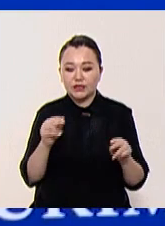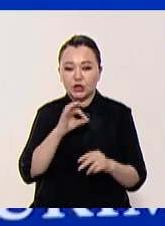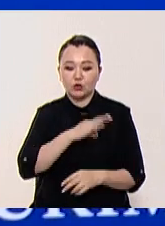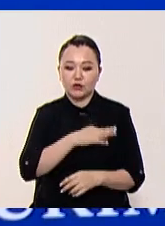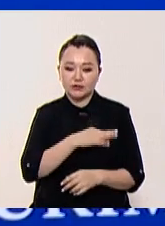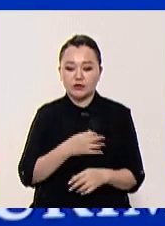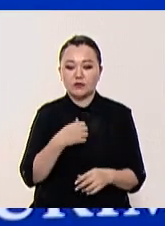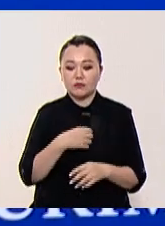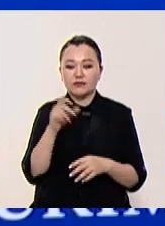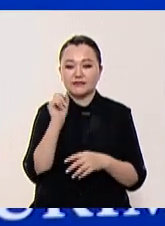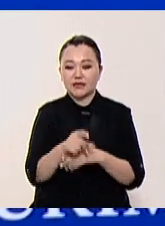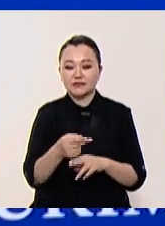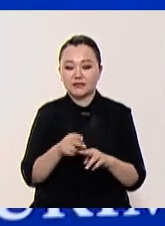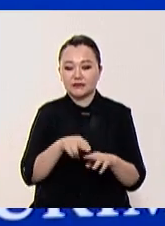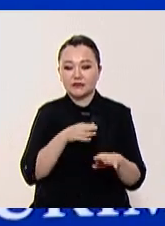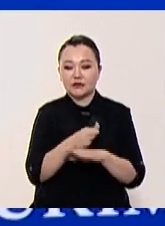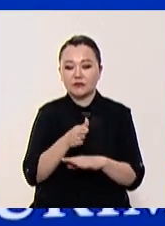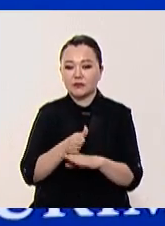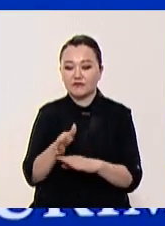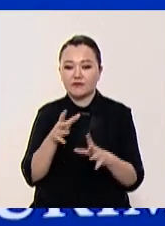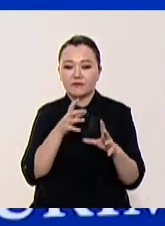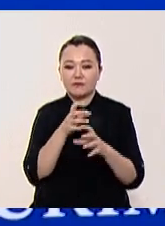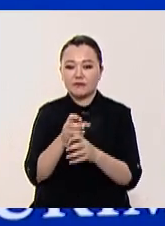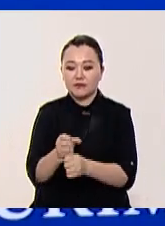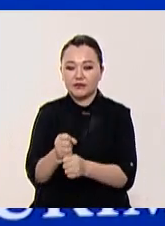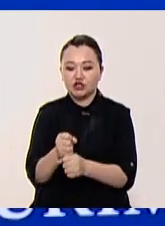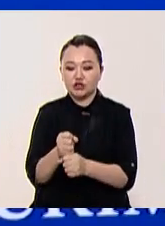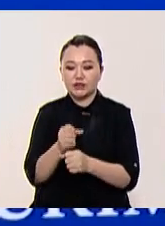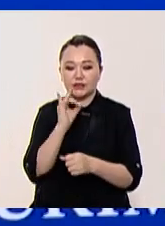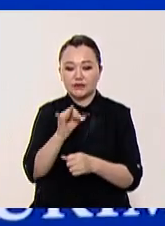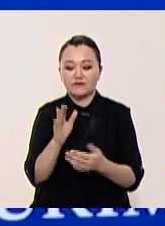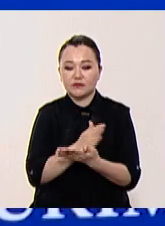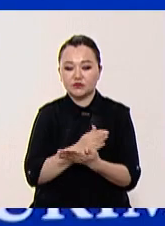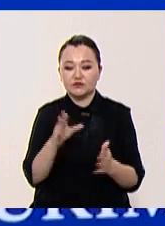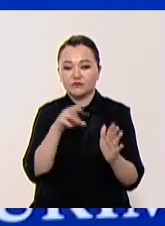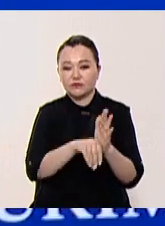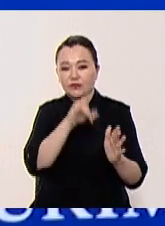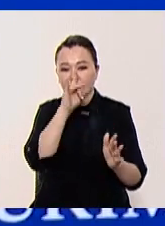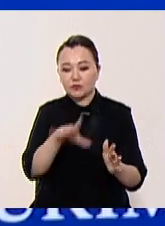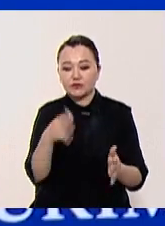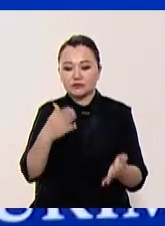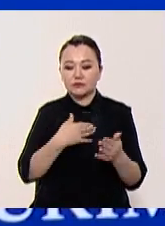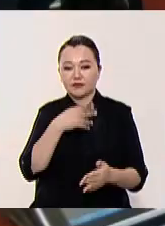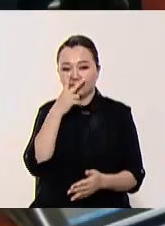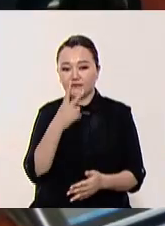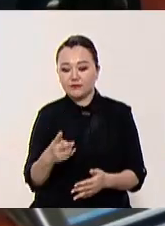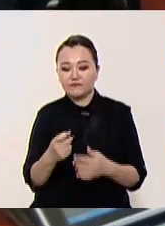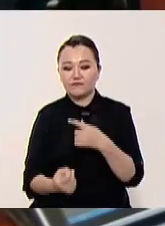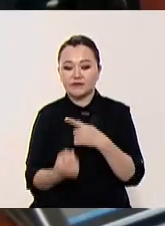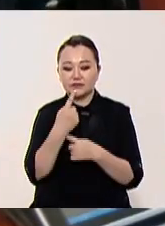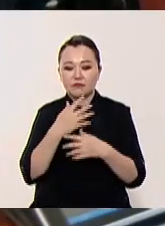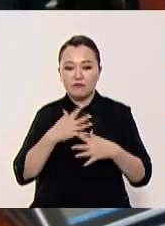мы госзаказ на эти направления либо намного снижаем, либо вообще не размещаем. Если мы видим, что возникает